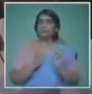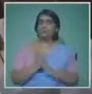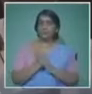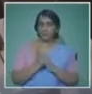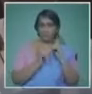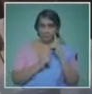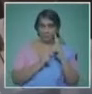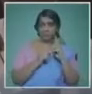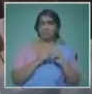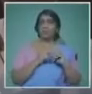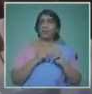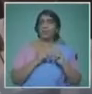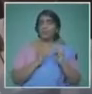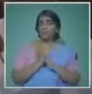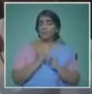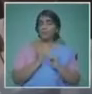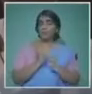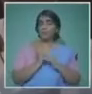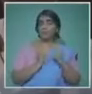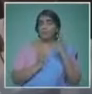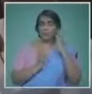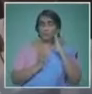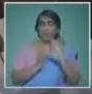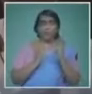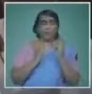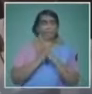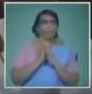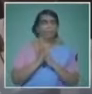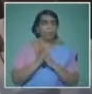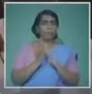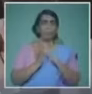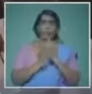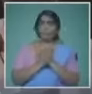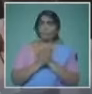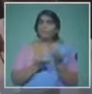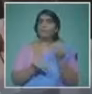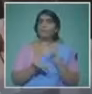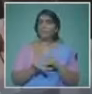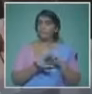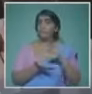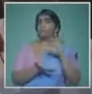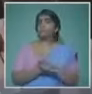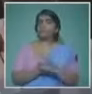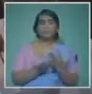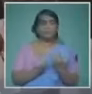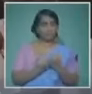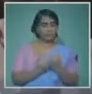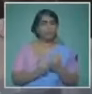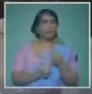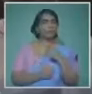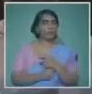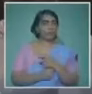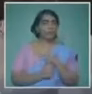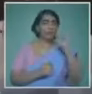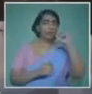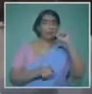එකක්. හැබැයි තව කොමිෂන් කීයක් තියෙනවද ස්වාධීන කොමිෂන් සභාව? මේ සියල්ලම නැවත ස්ථාපනය කරන්න අවශ්‍ය වෙනවා. ඒ